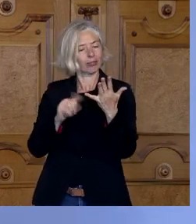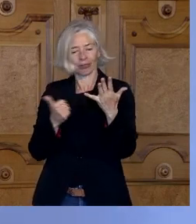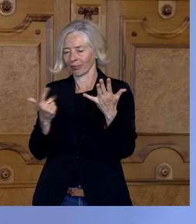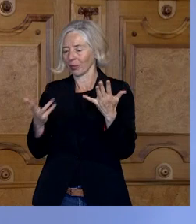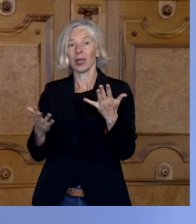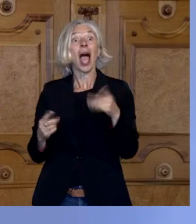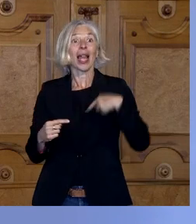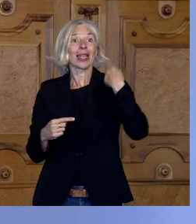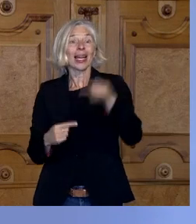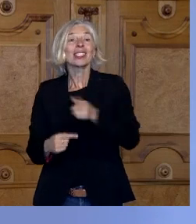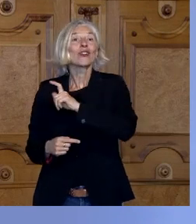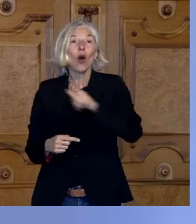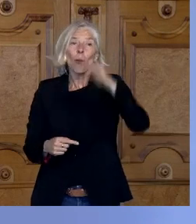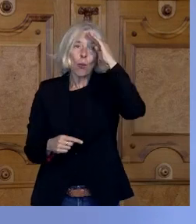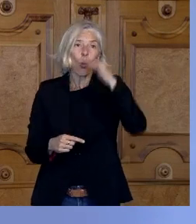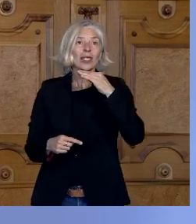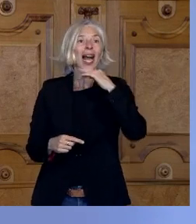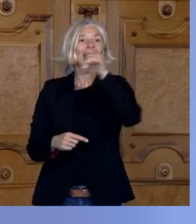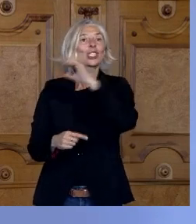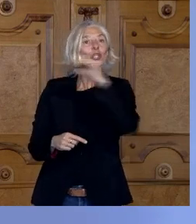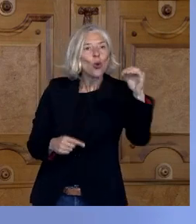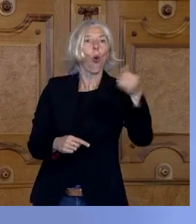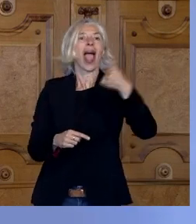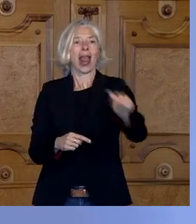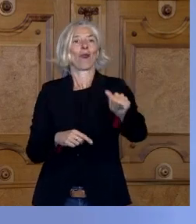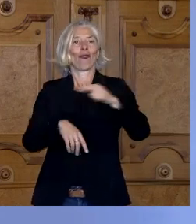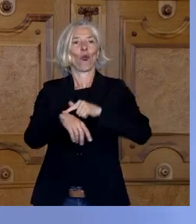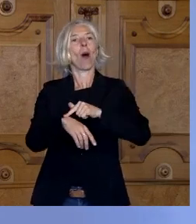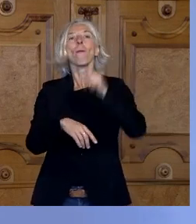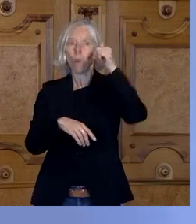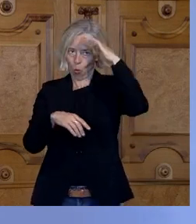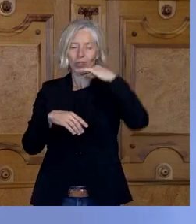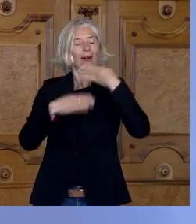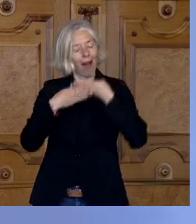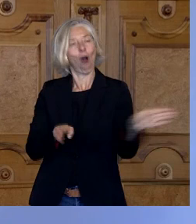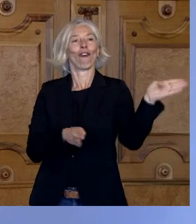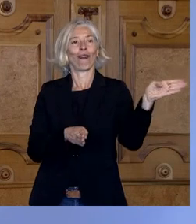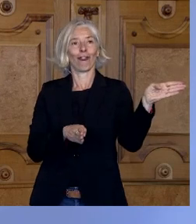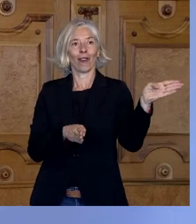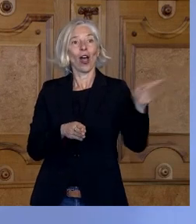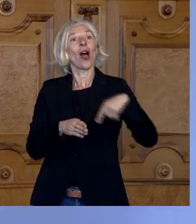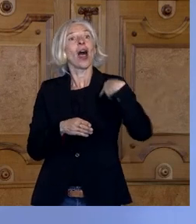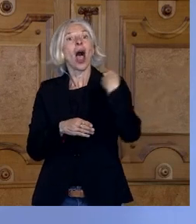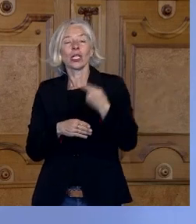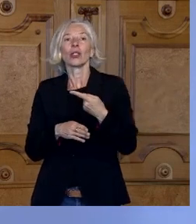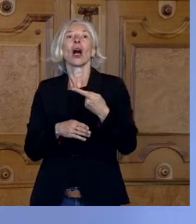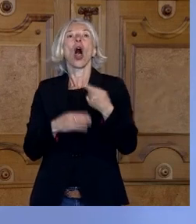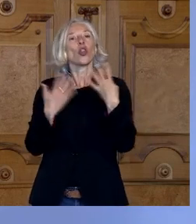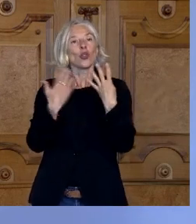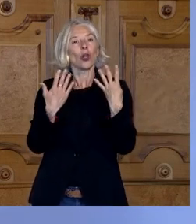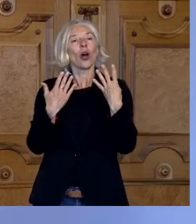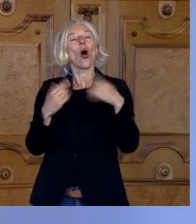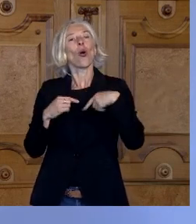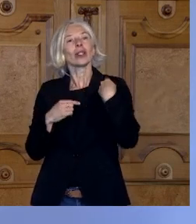Montag um 11 Uhr seine Pforten öffnen. Die Öffnungszeiten sind von 9 bis 18 Uhr. Wir